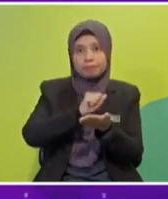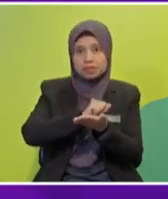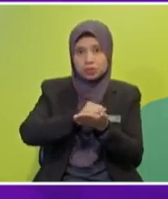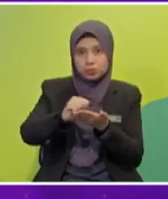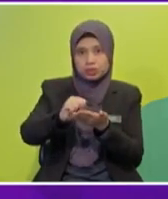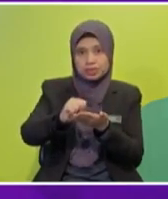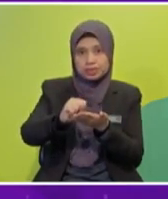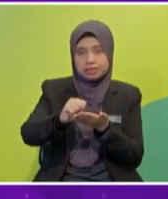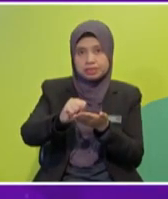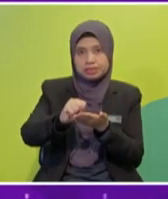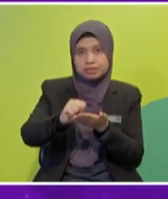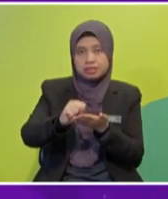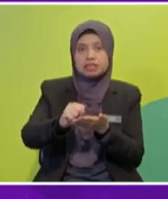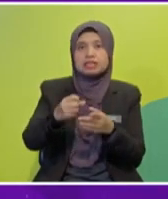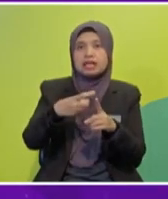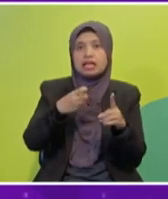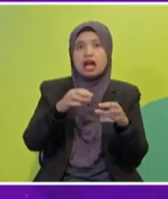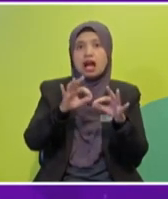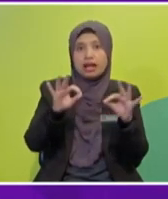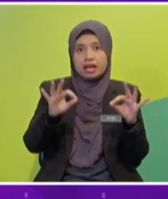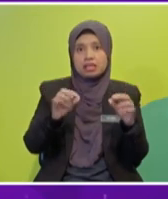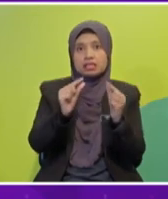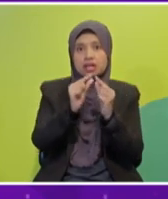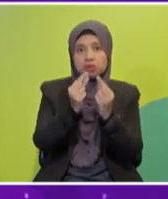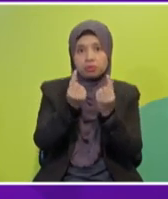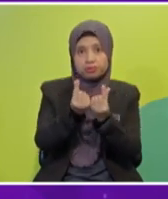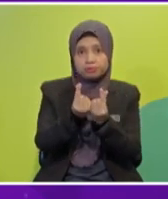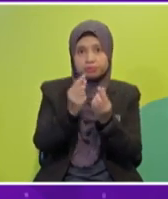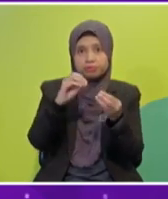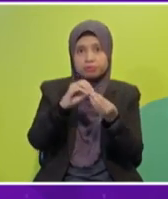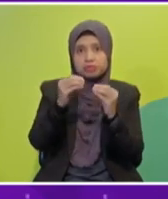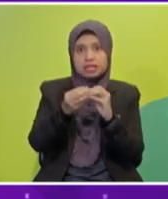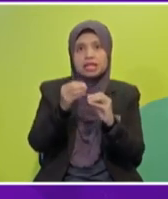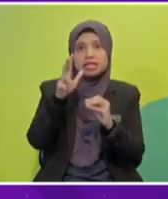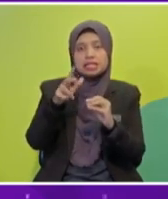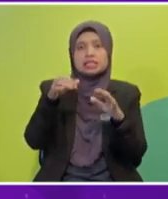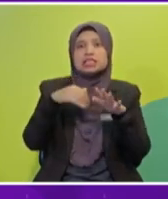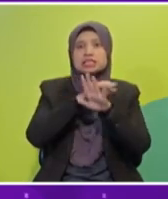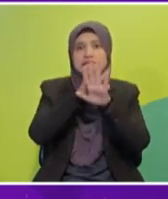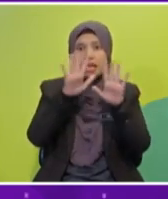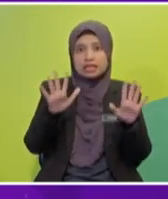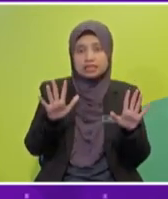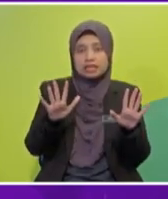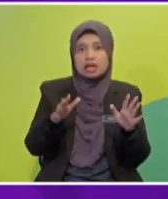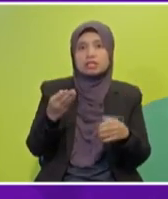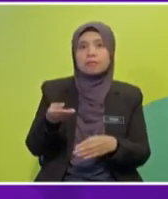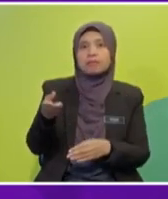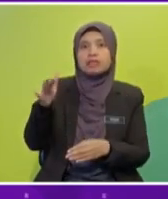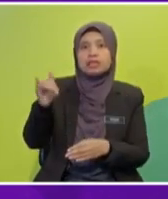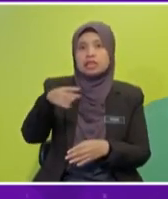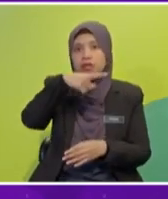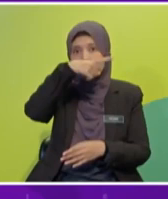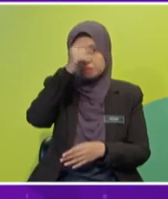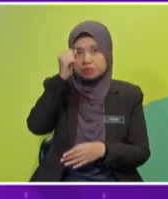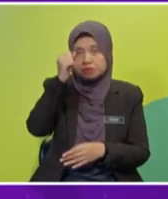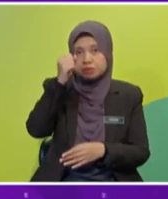nakli. Dalil daripada ayat Al-Quran. Kemudian yang ketiga, murid-murid dapat menjelaskan perkara-perkara yang menyebabkan